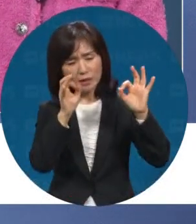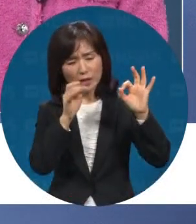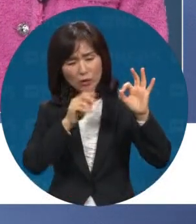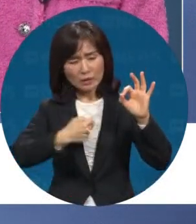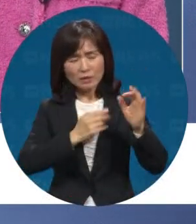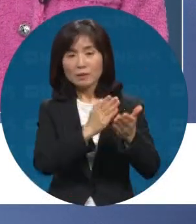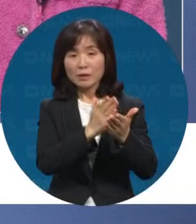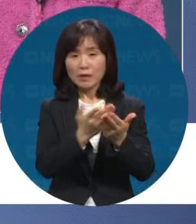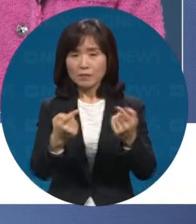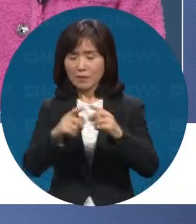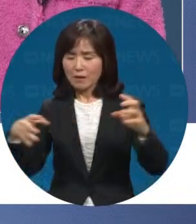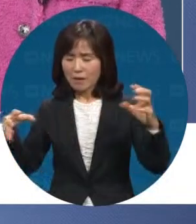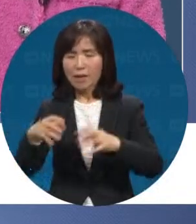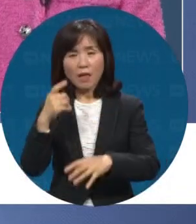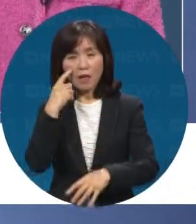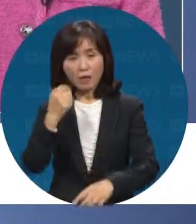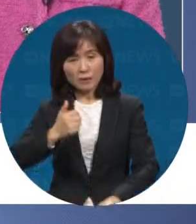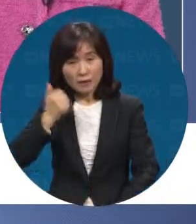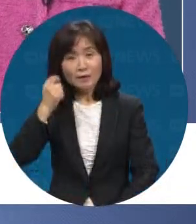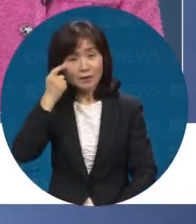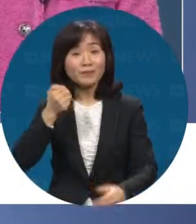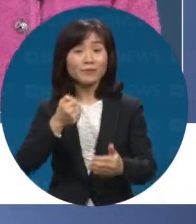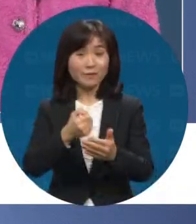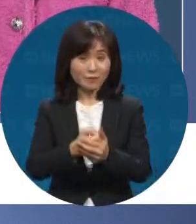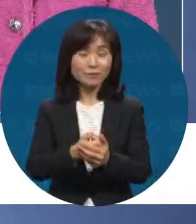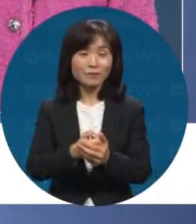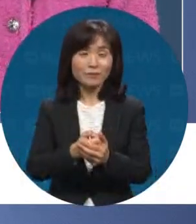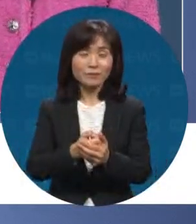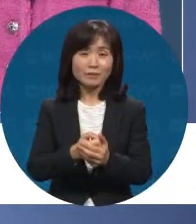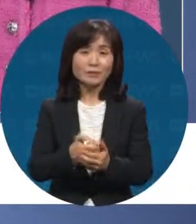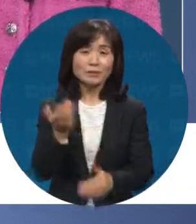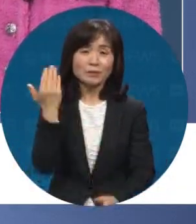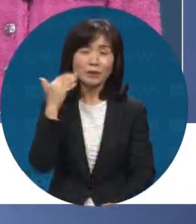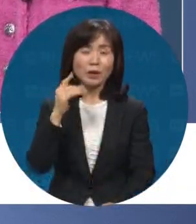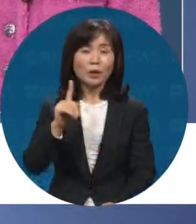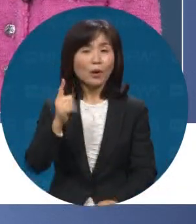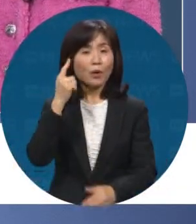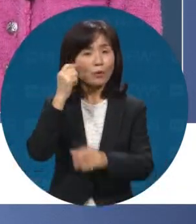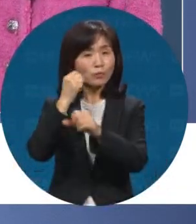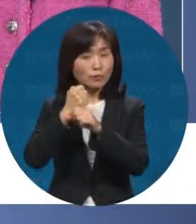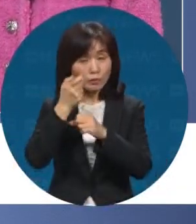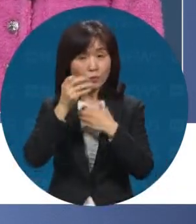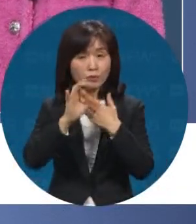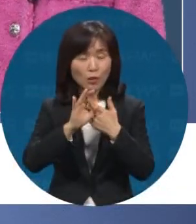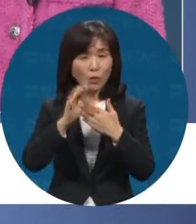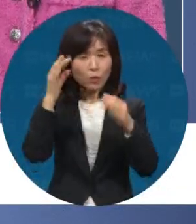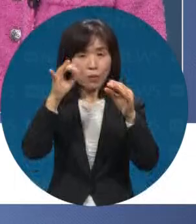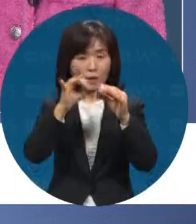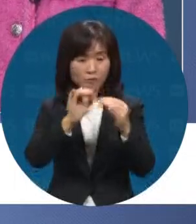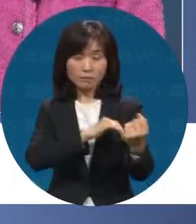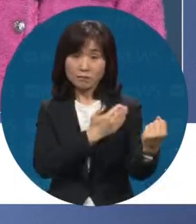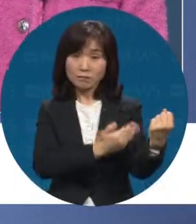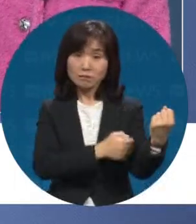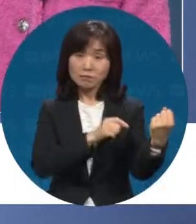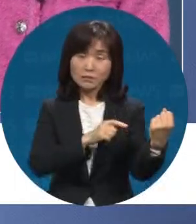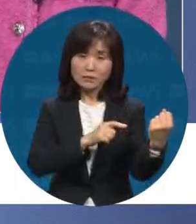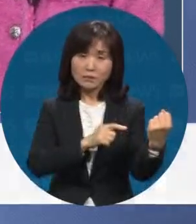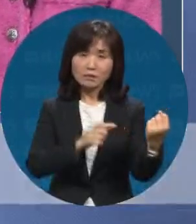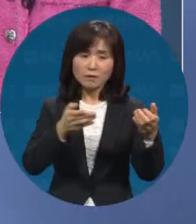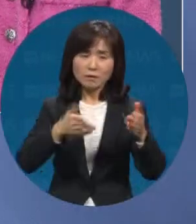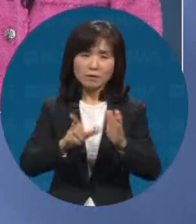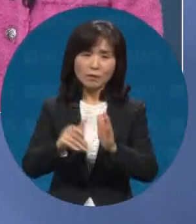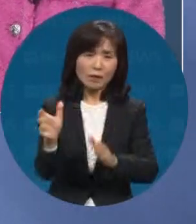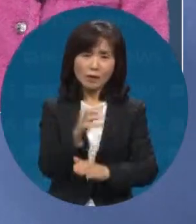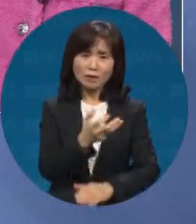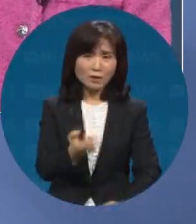같이 한번 하게 해보자라고 생각을 했죠 그래서 또 최근에 한 연구에 따르면 공감 능력은 타고나는 것이